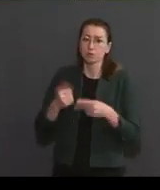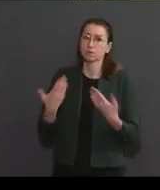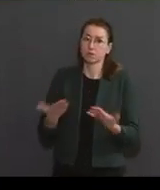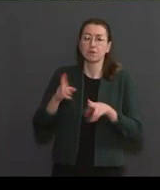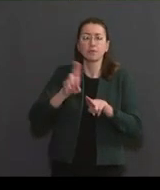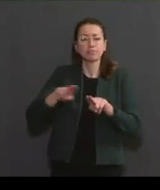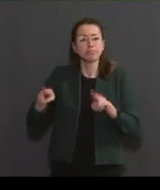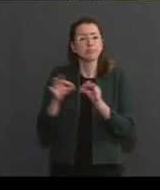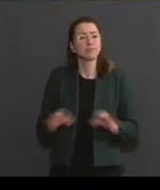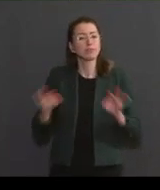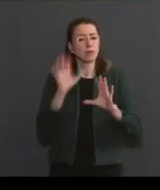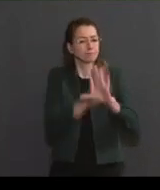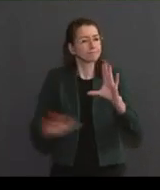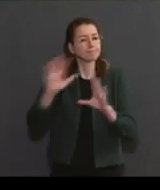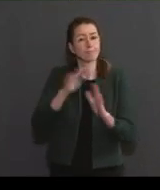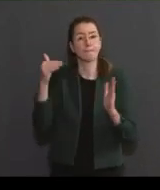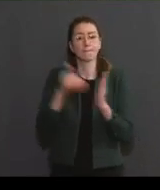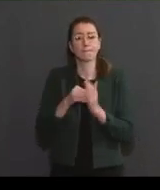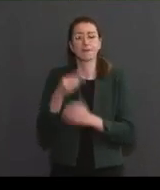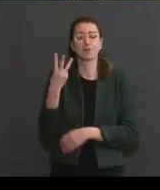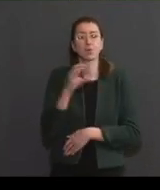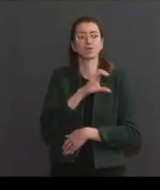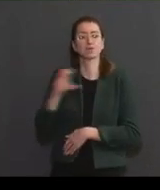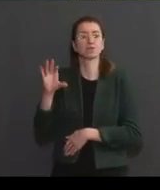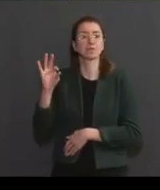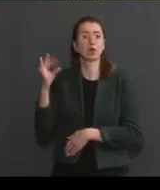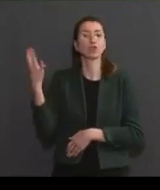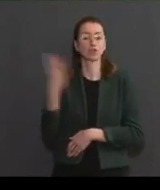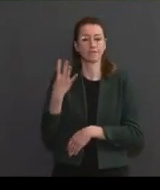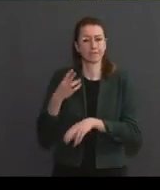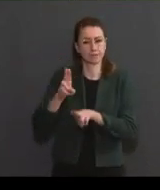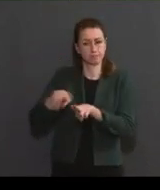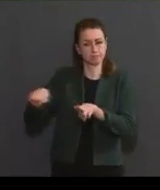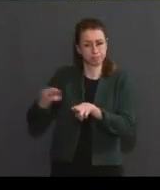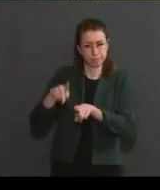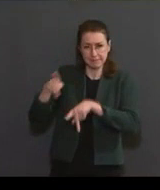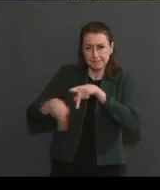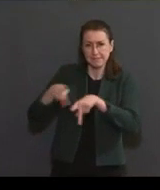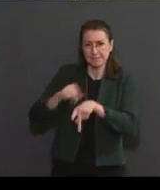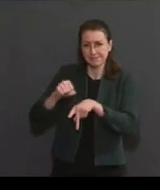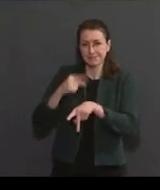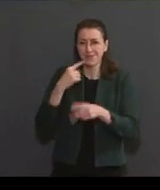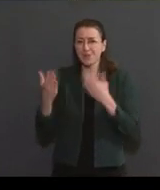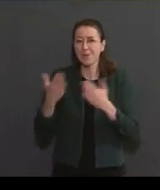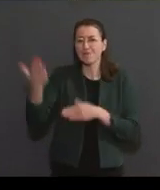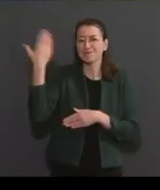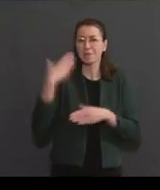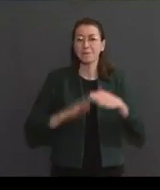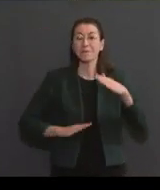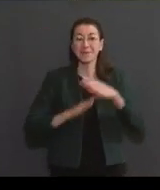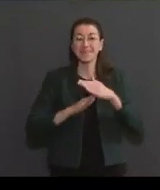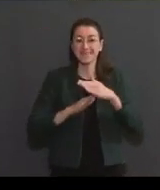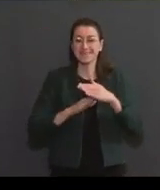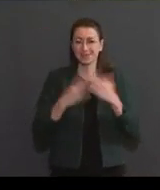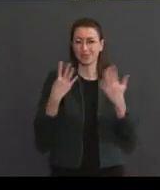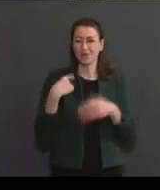patients hospitalisés en soins intensifs, ce qui est une centaine de patients en moins que le pic connu lors